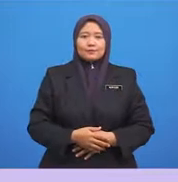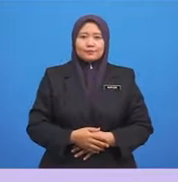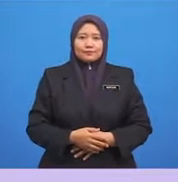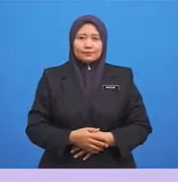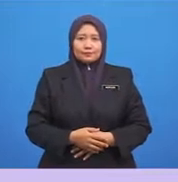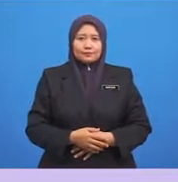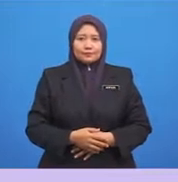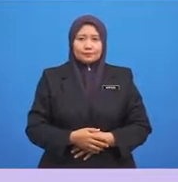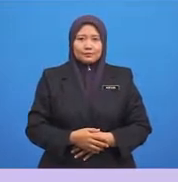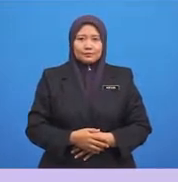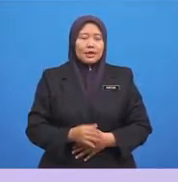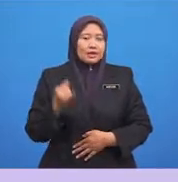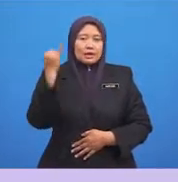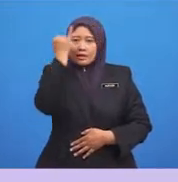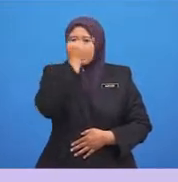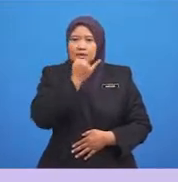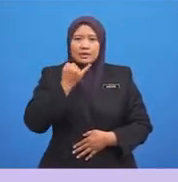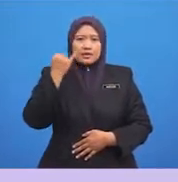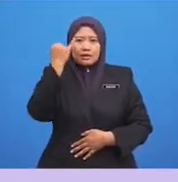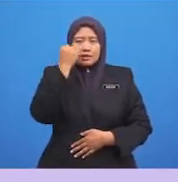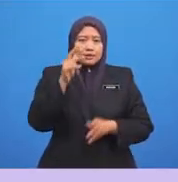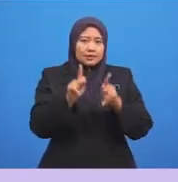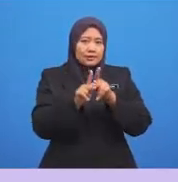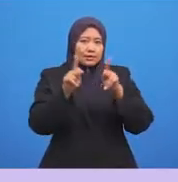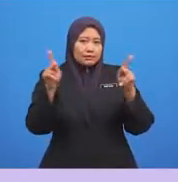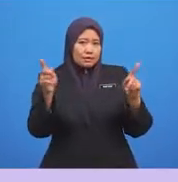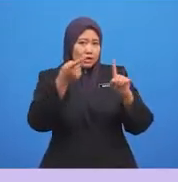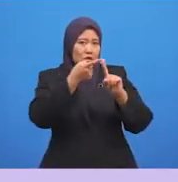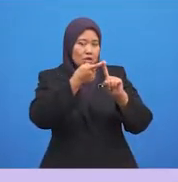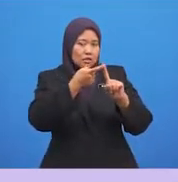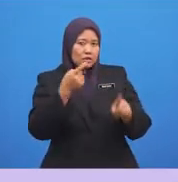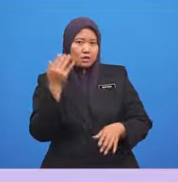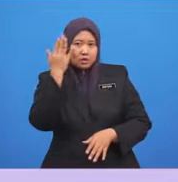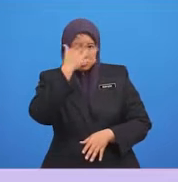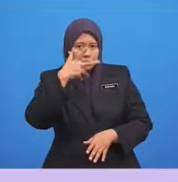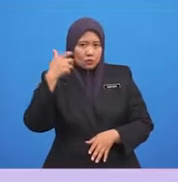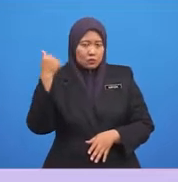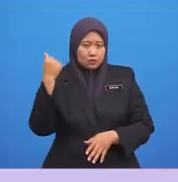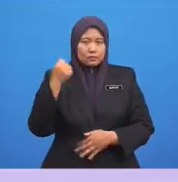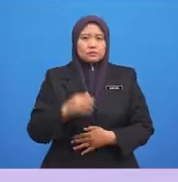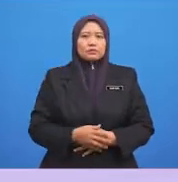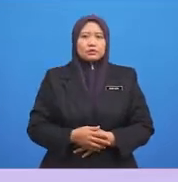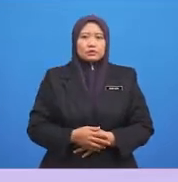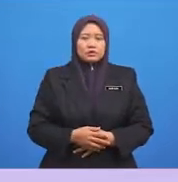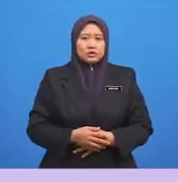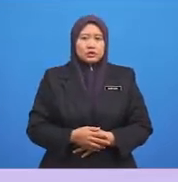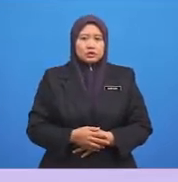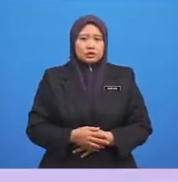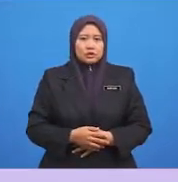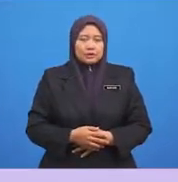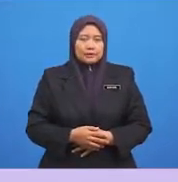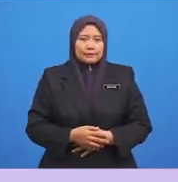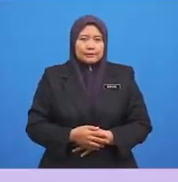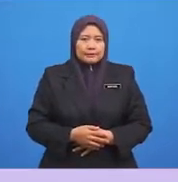contoh-contoh bidalan. Mari kita saksikan contoh-contoh bidalan yang dipaparkan